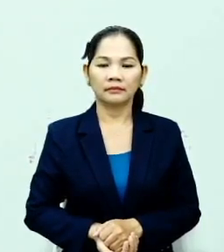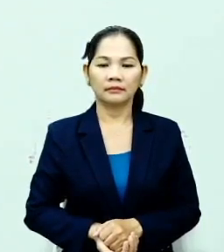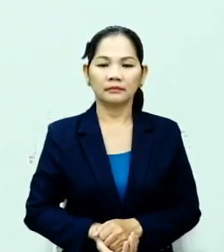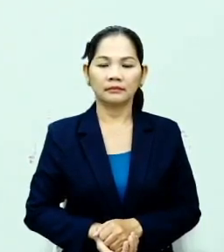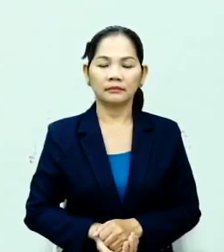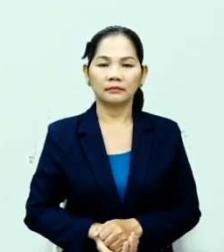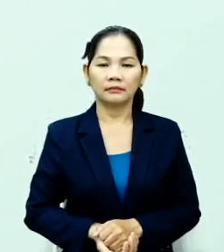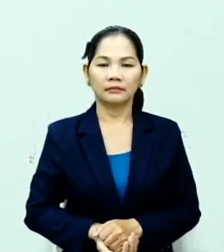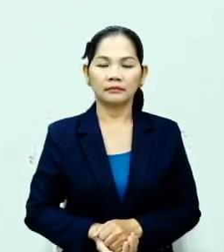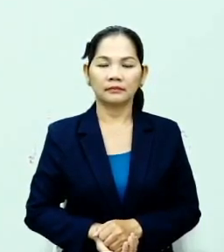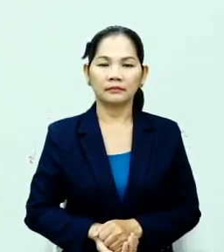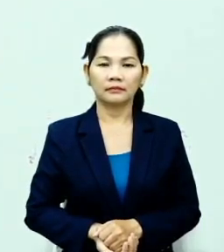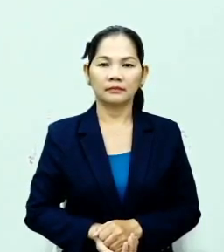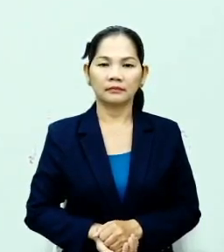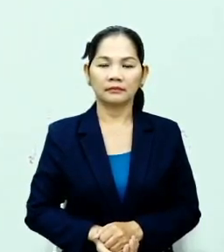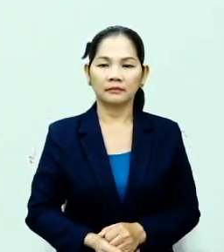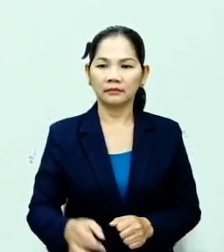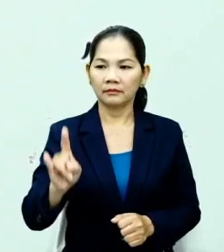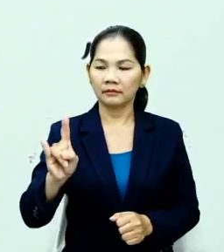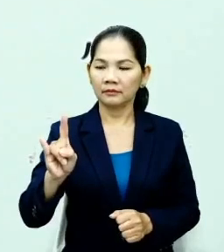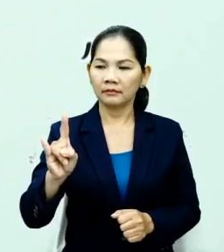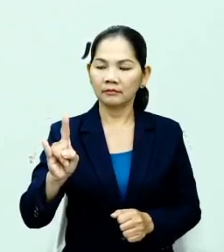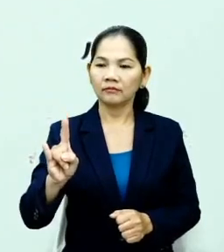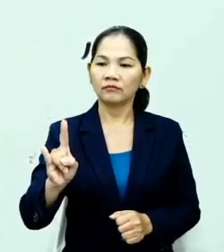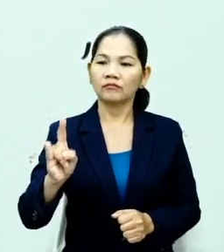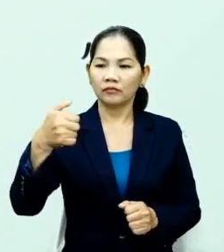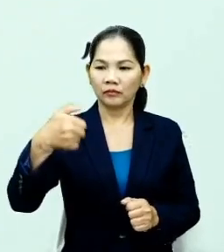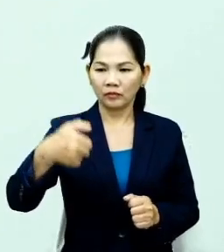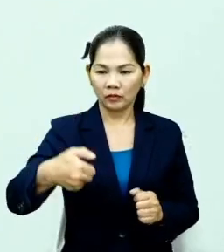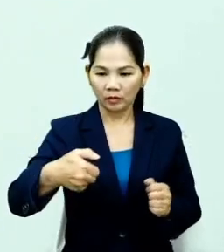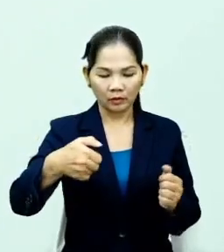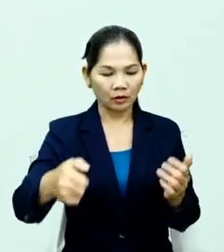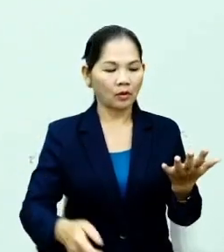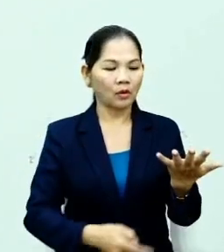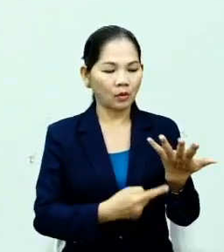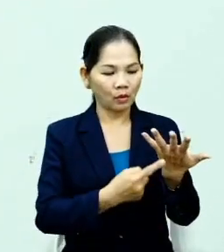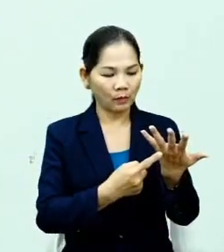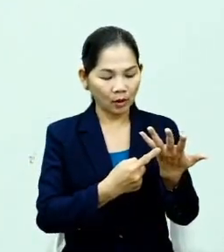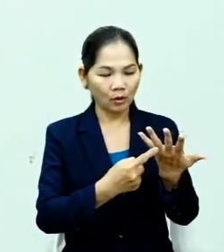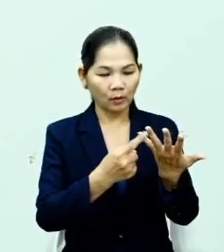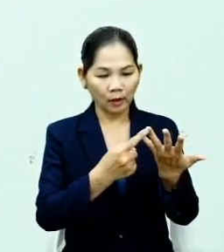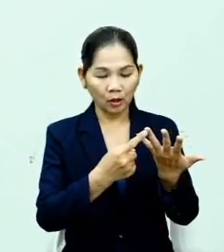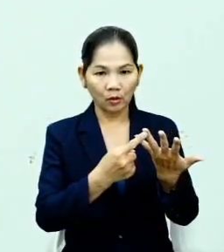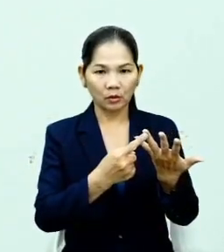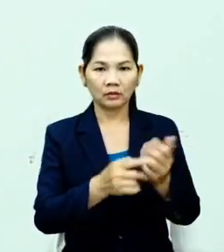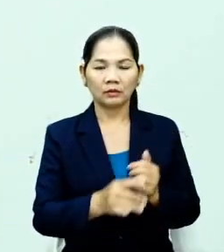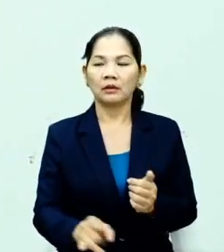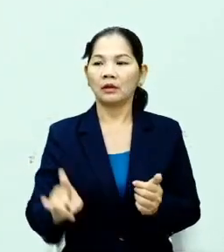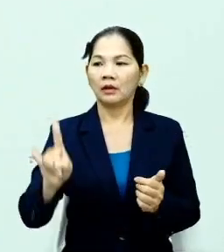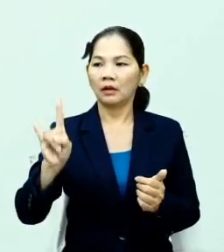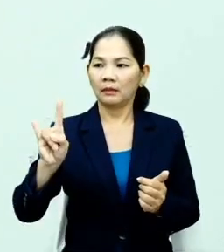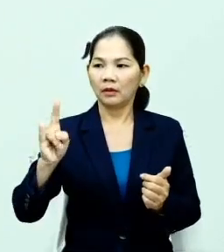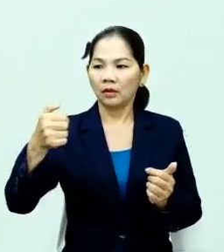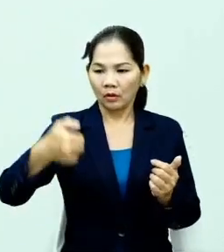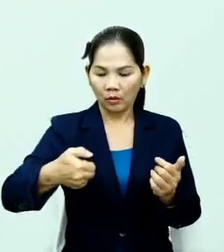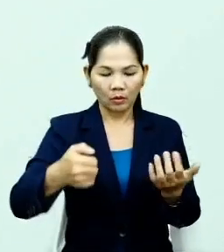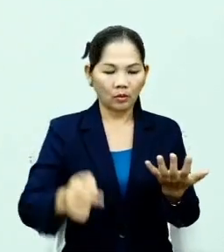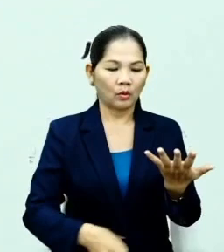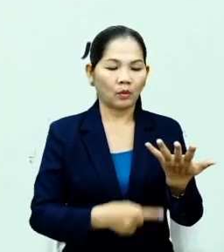cha con tiếng toán mình nô ố mình nô cha mà đằng tiện đó con mình nô